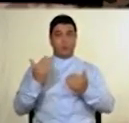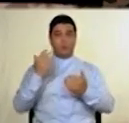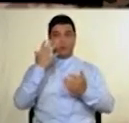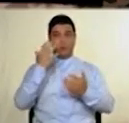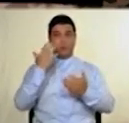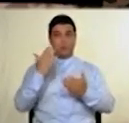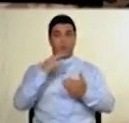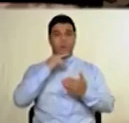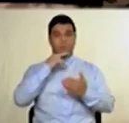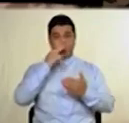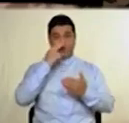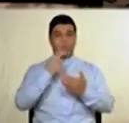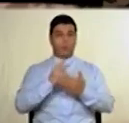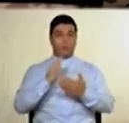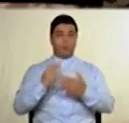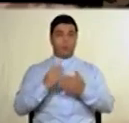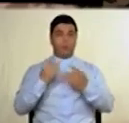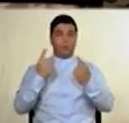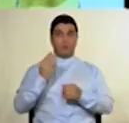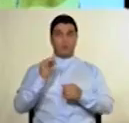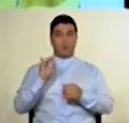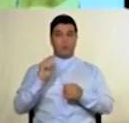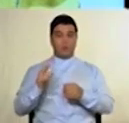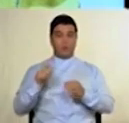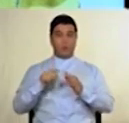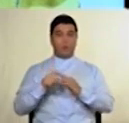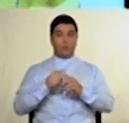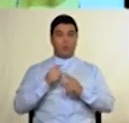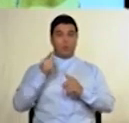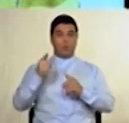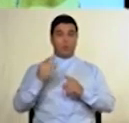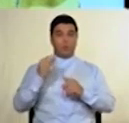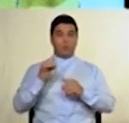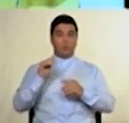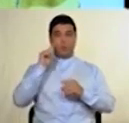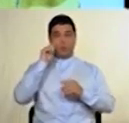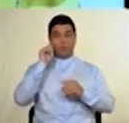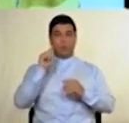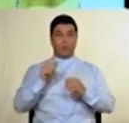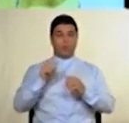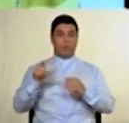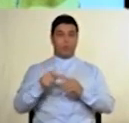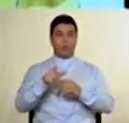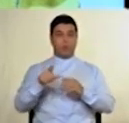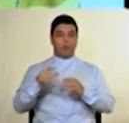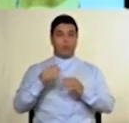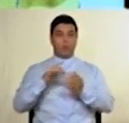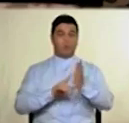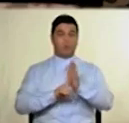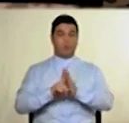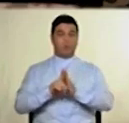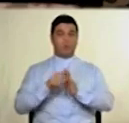tasvirda agar e'tibor bersangiz, Buyuk Ipak yo'li uzoq sharqdan Xitoy shaharlaridan boshlab,